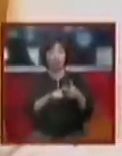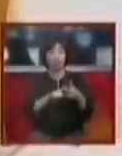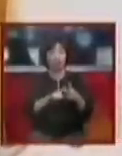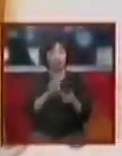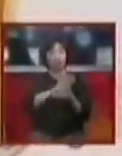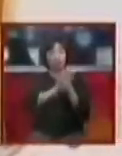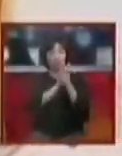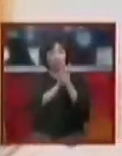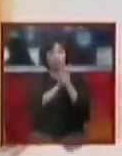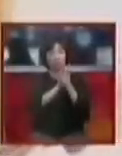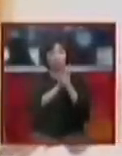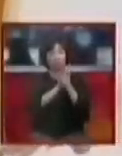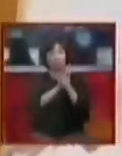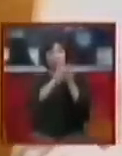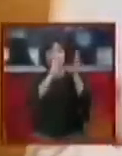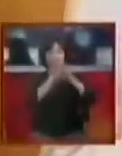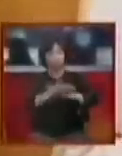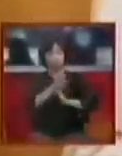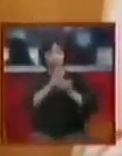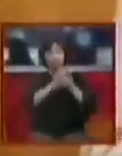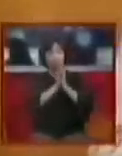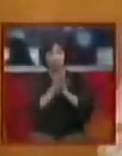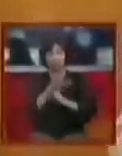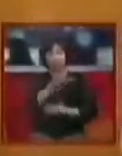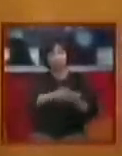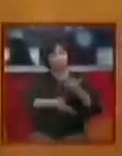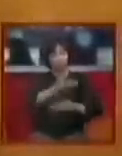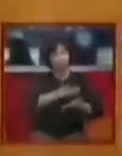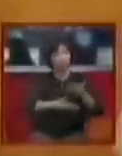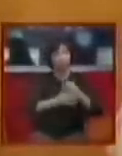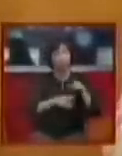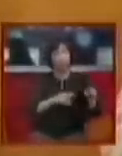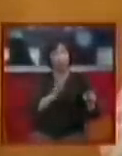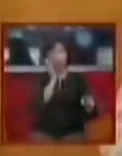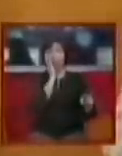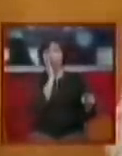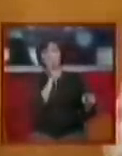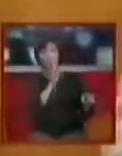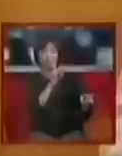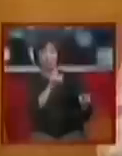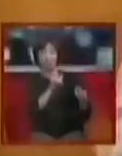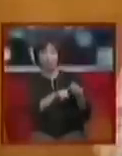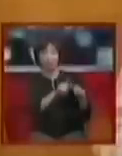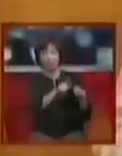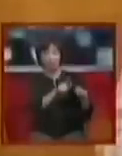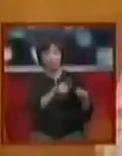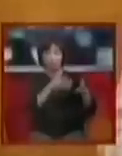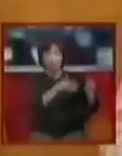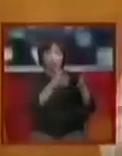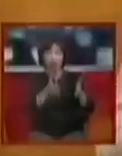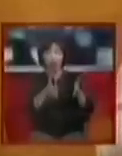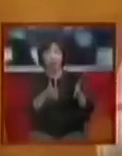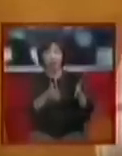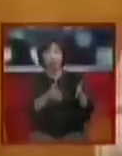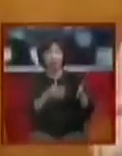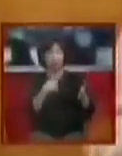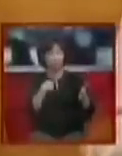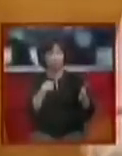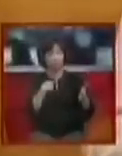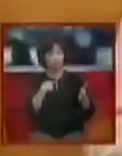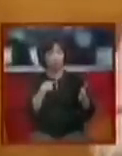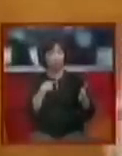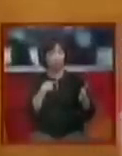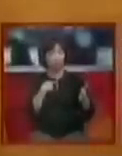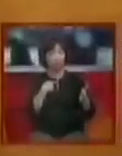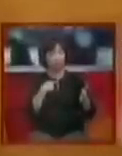sibilyan. Hindi tayo nakipagsagutan sa mga banat ng kanilang media sa atin. Hindi naman po siguro kalabisan na hilingin sa